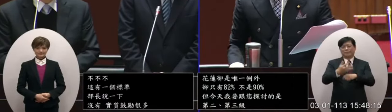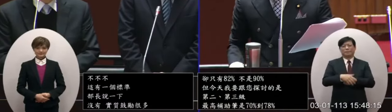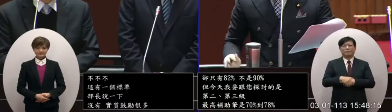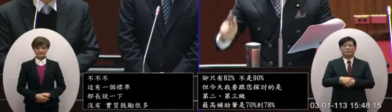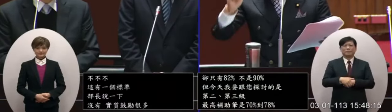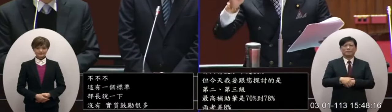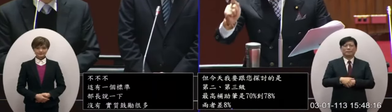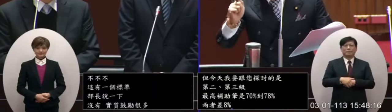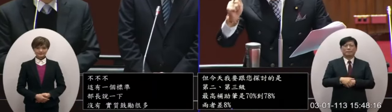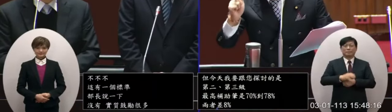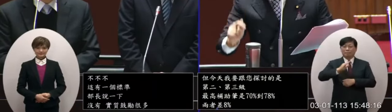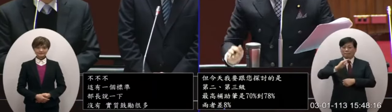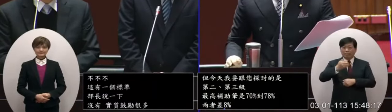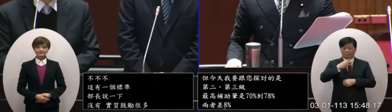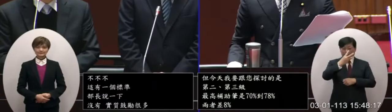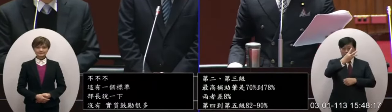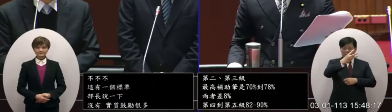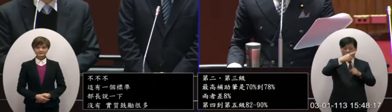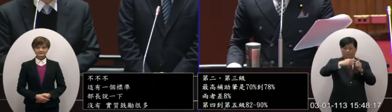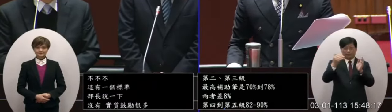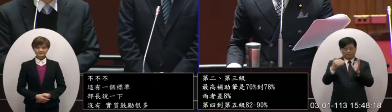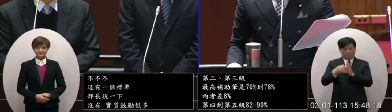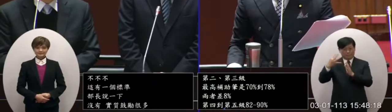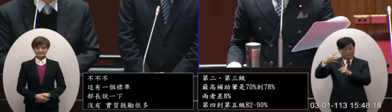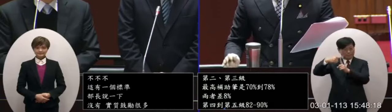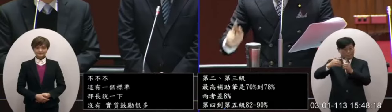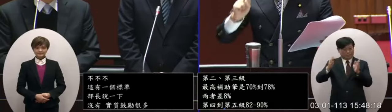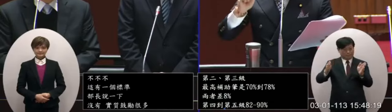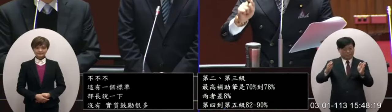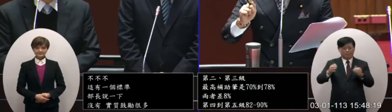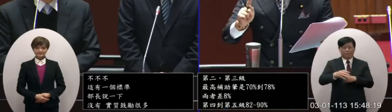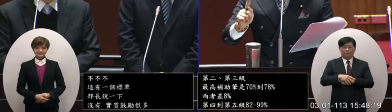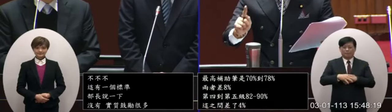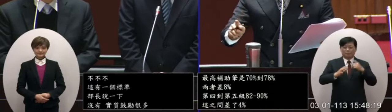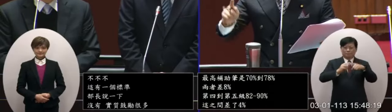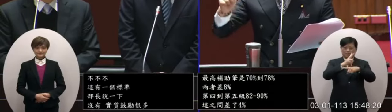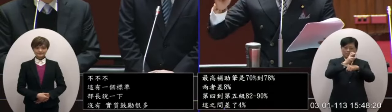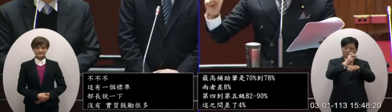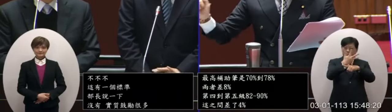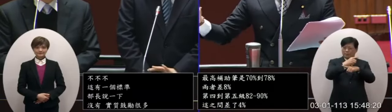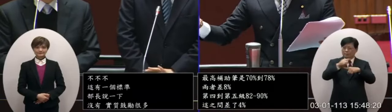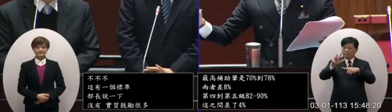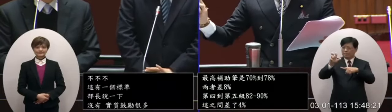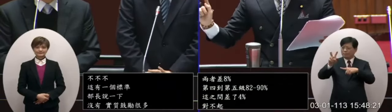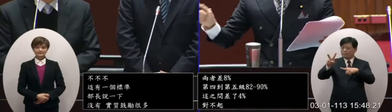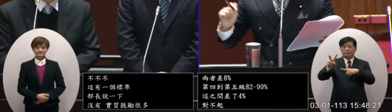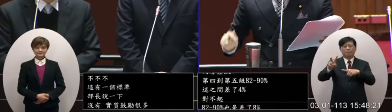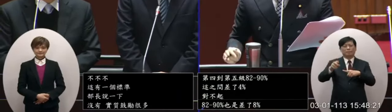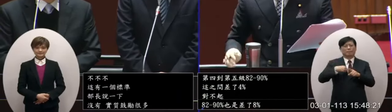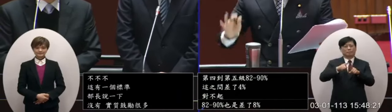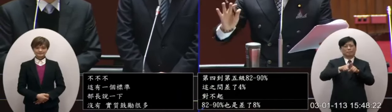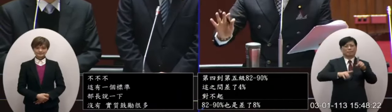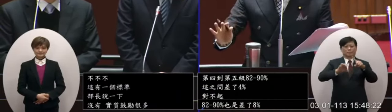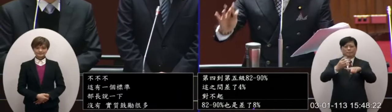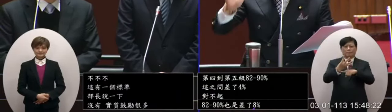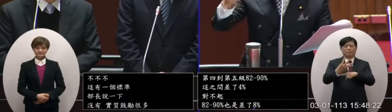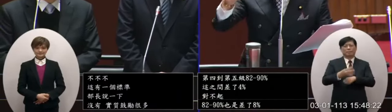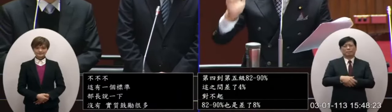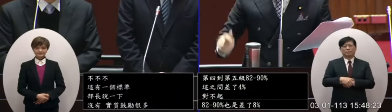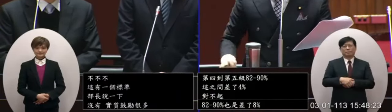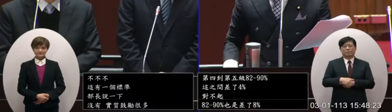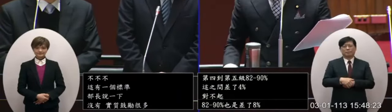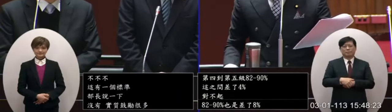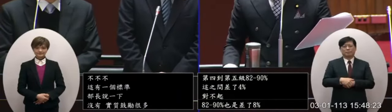8%，但三级到四级的时候是78%-82%。这就差